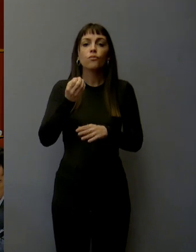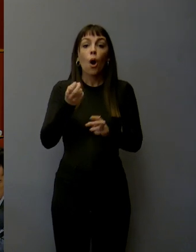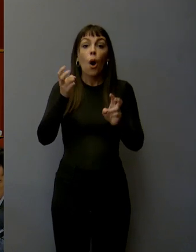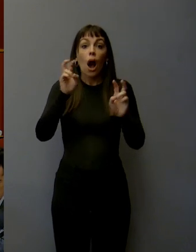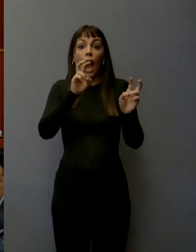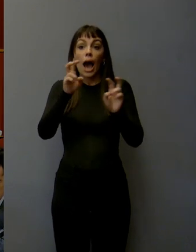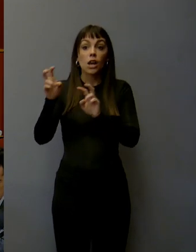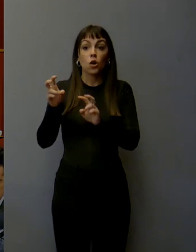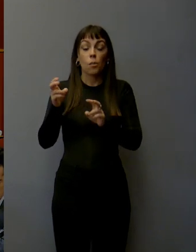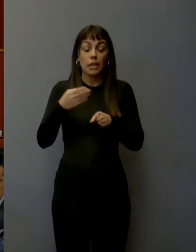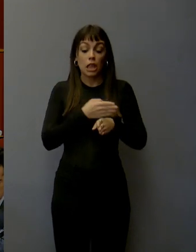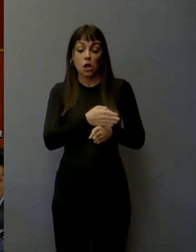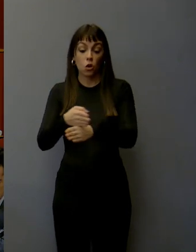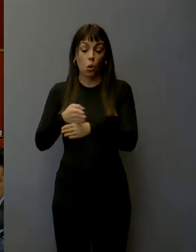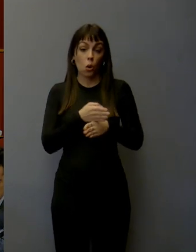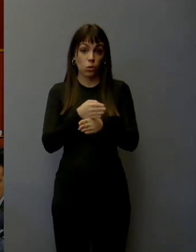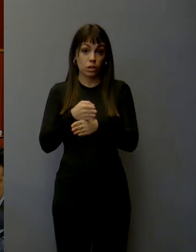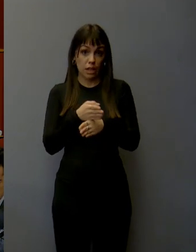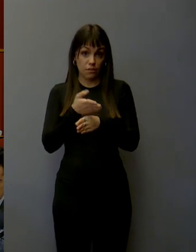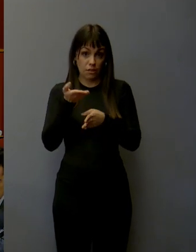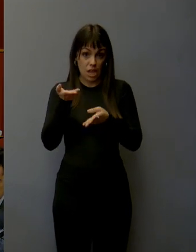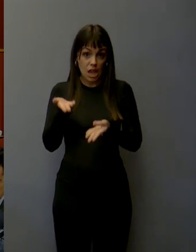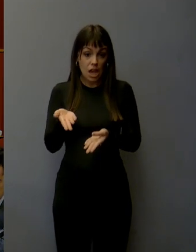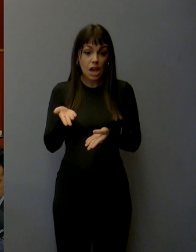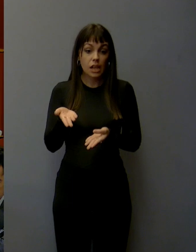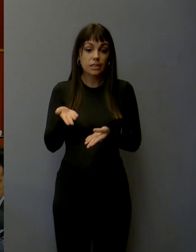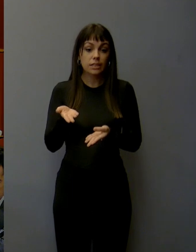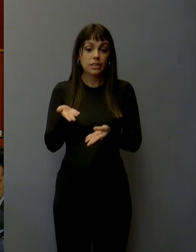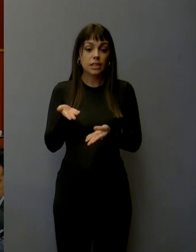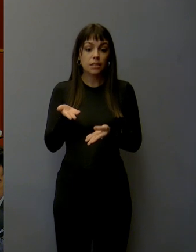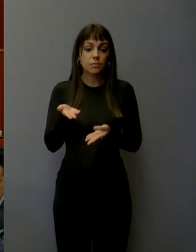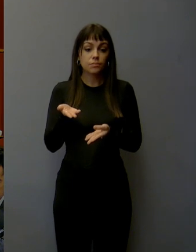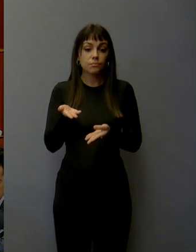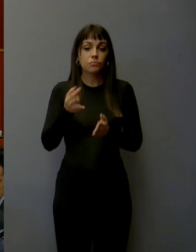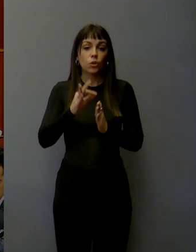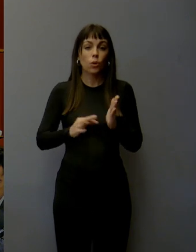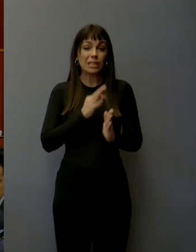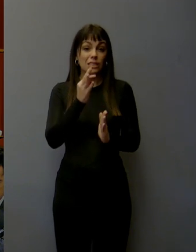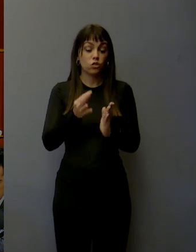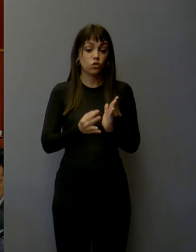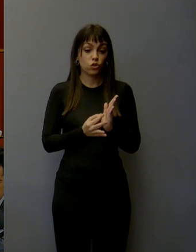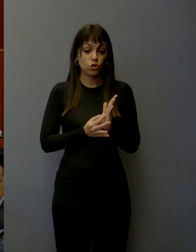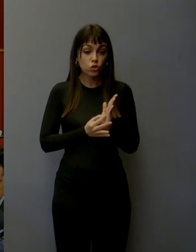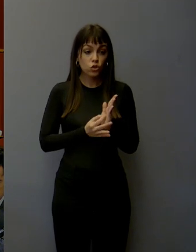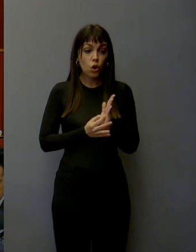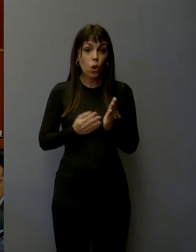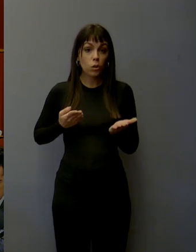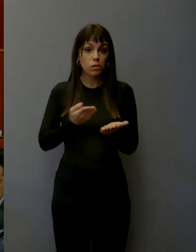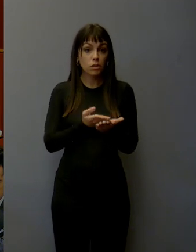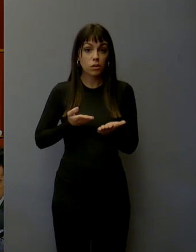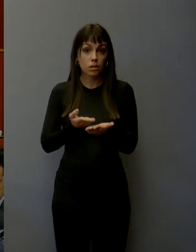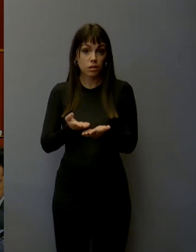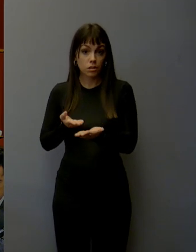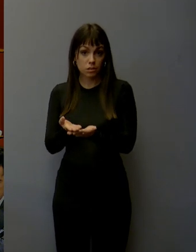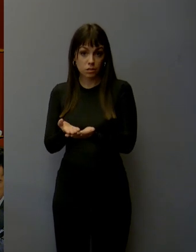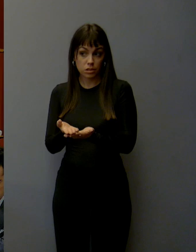questi problemi è una volontà di darne risoluzione gli ordini del giorno che sono stati presentati in buona